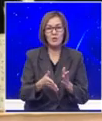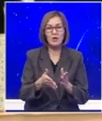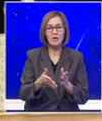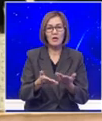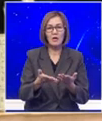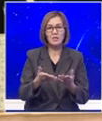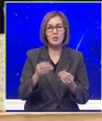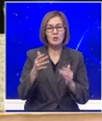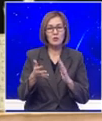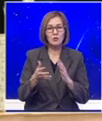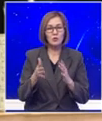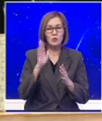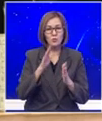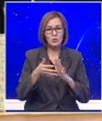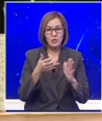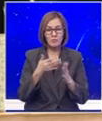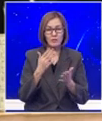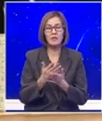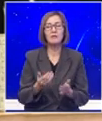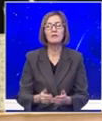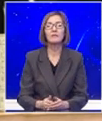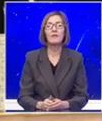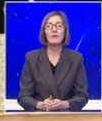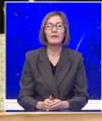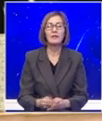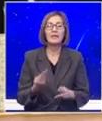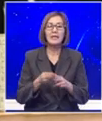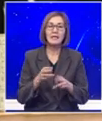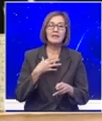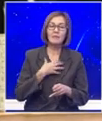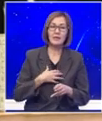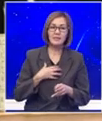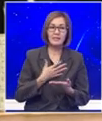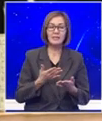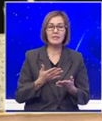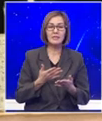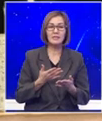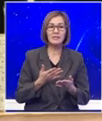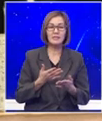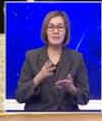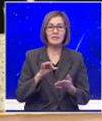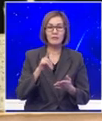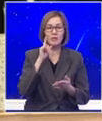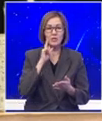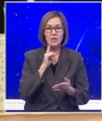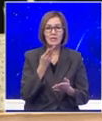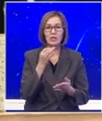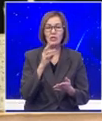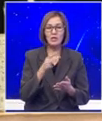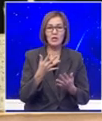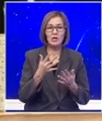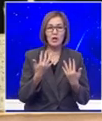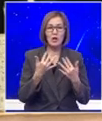Енді қазір осы ауданға ең маңызды осы Еңбекші ауданы Шелек ауылына ең